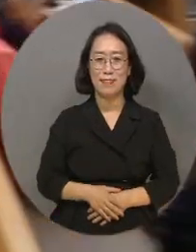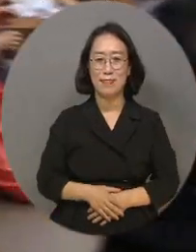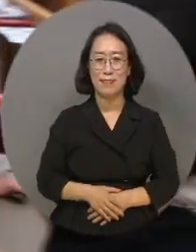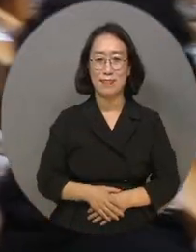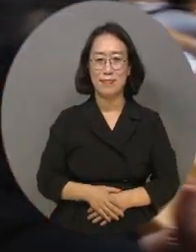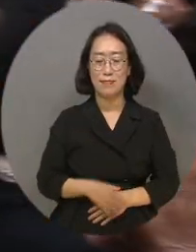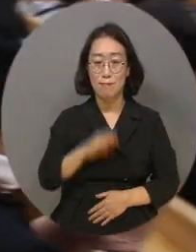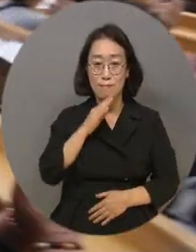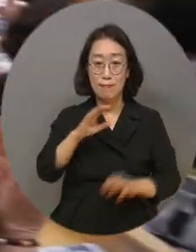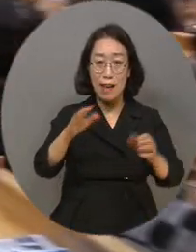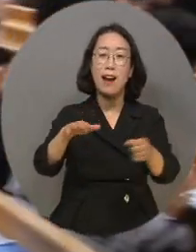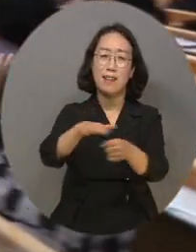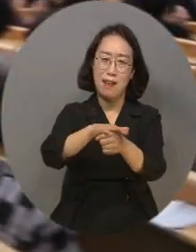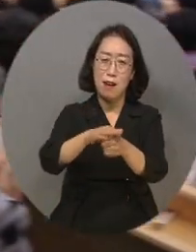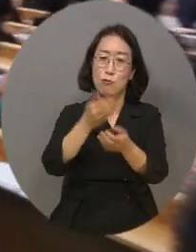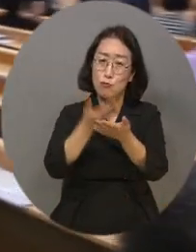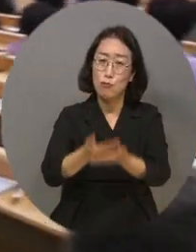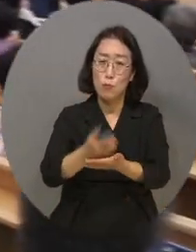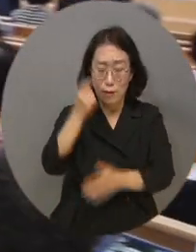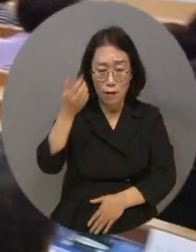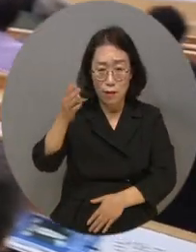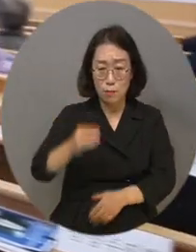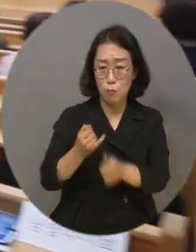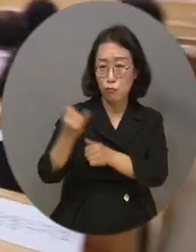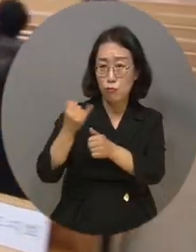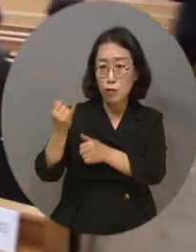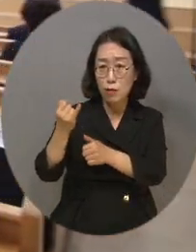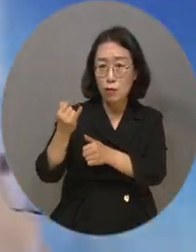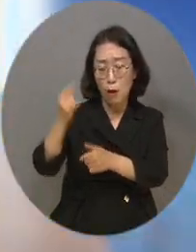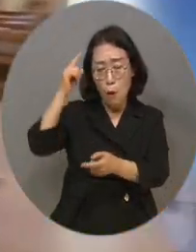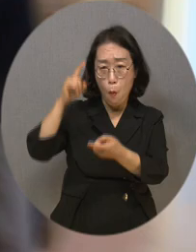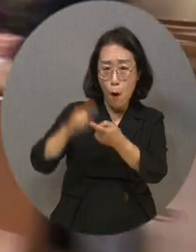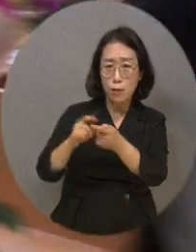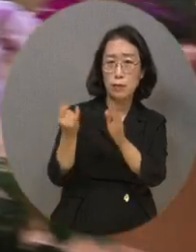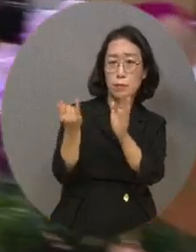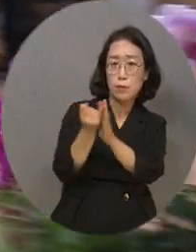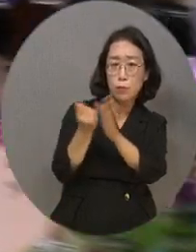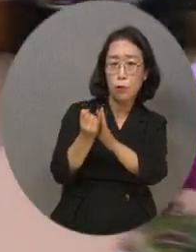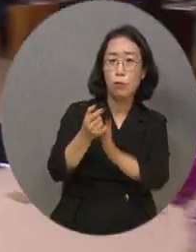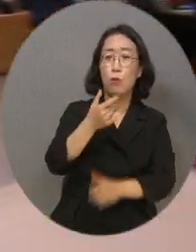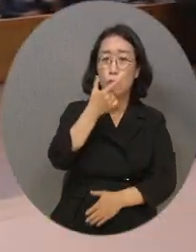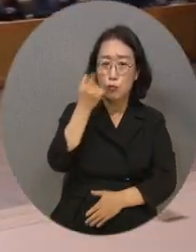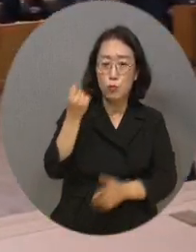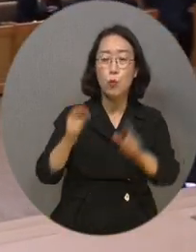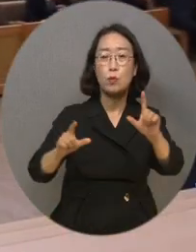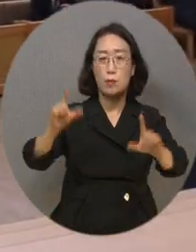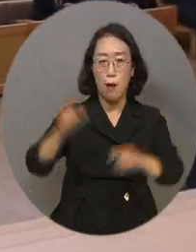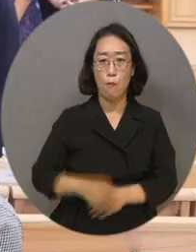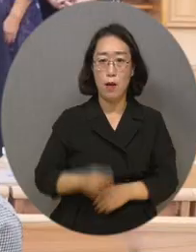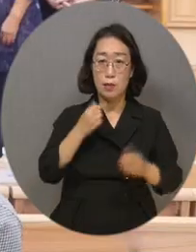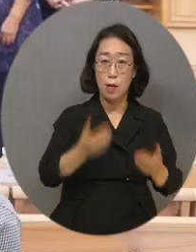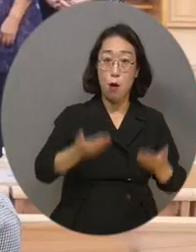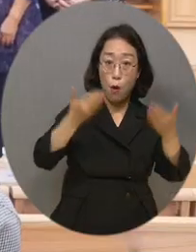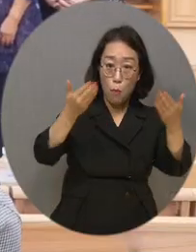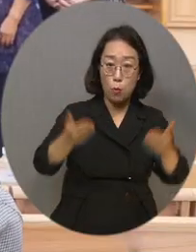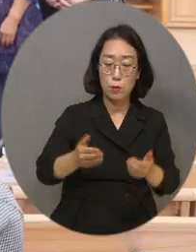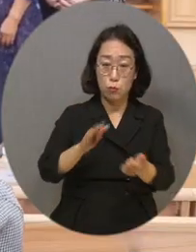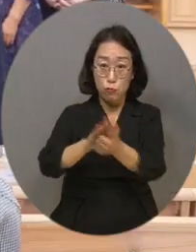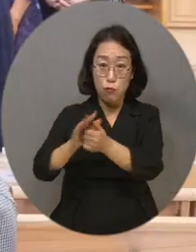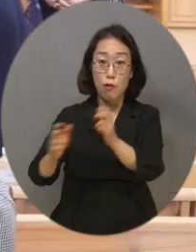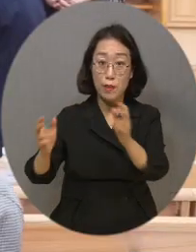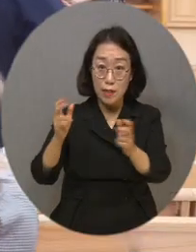호국보훈 정신을 강조하면서도 정작 미망인들을 위한 관심과 지원은 미약한 현실에서 자원봉사자와